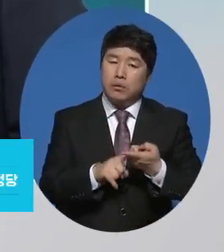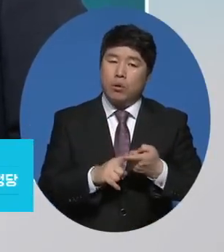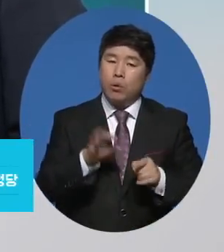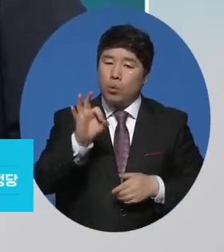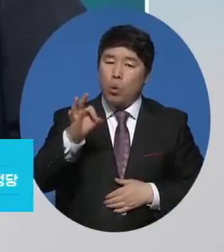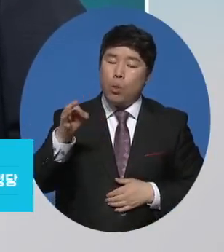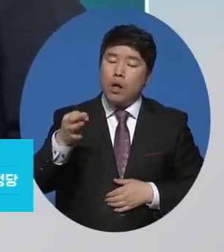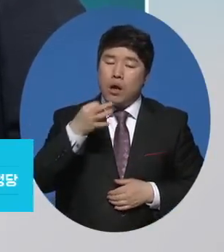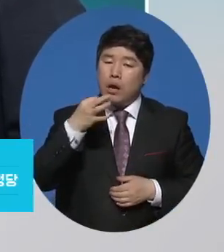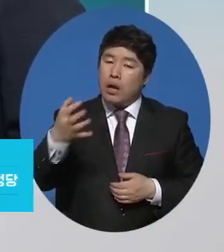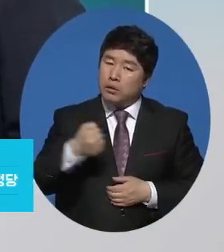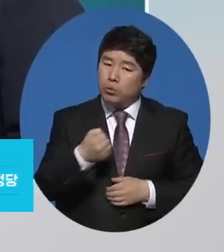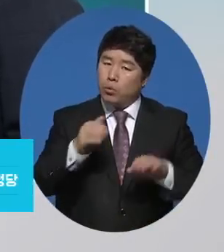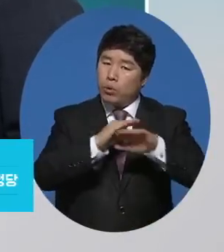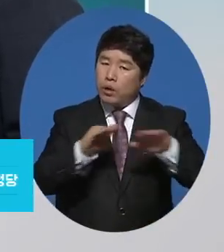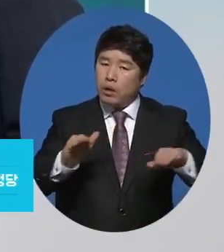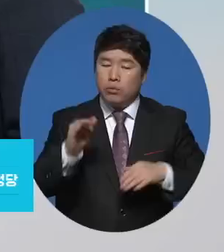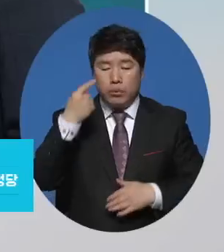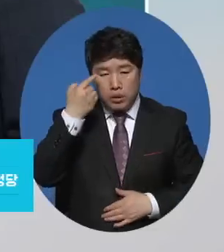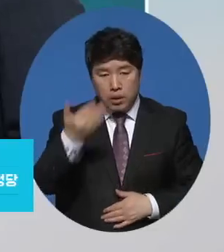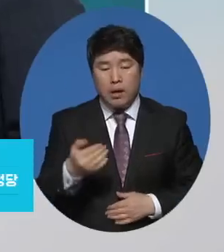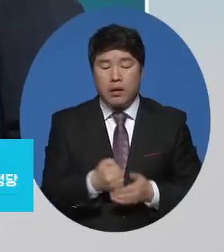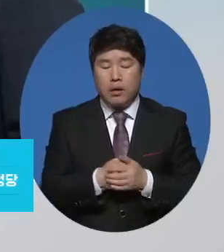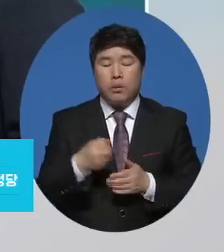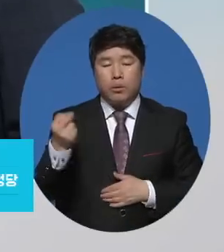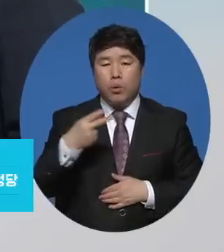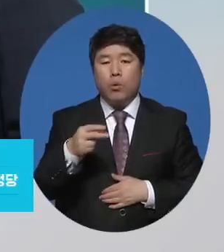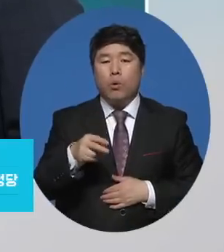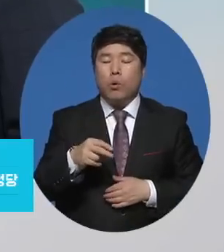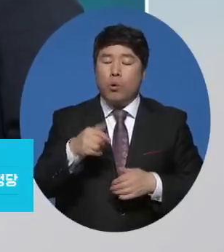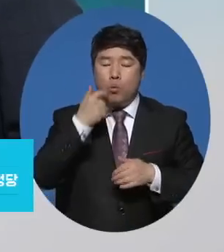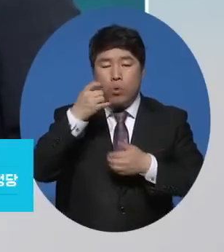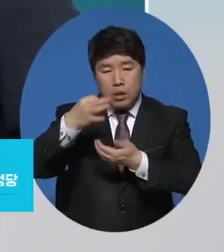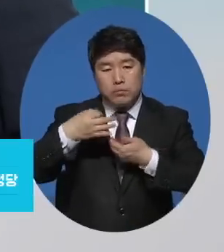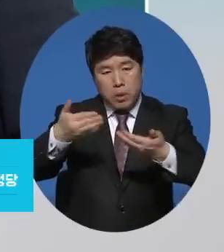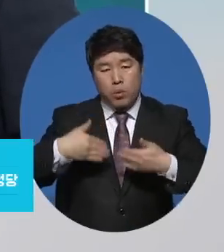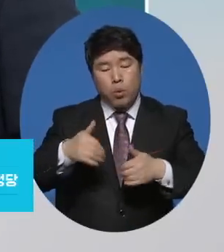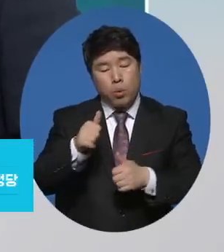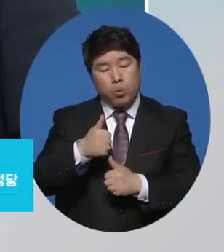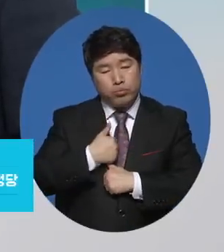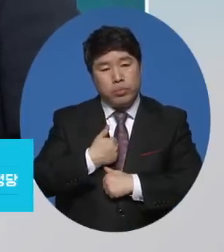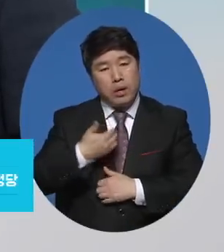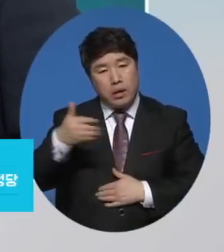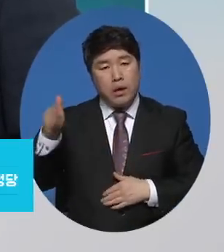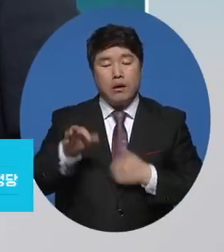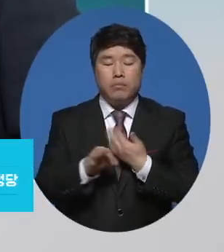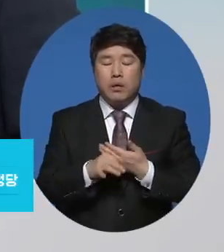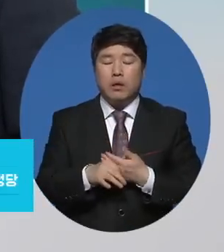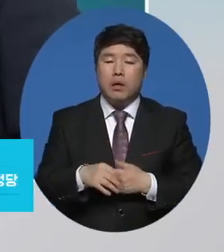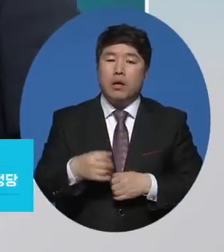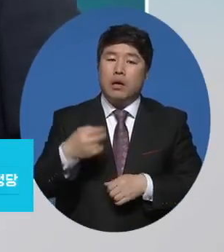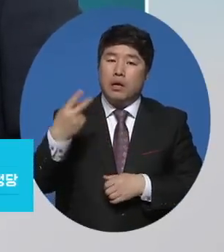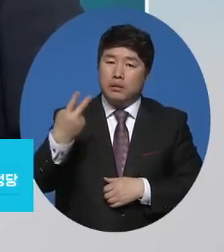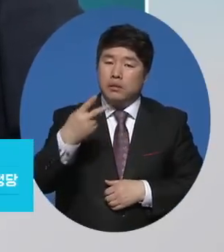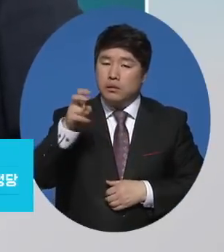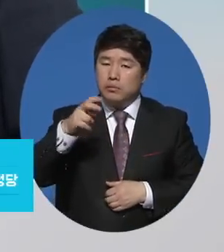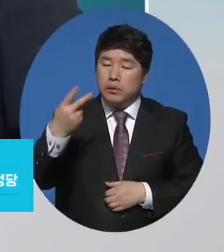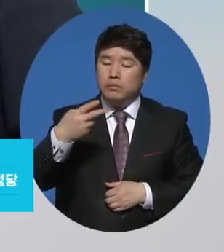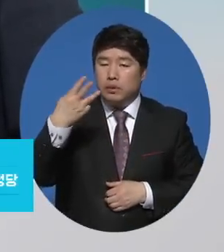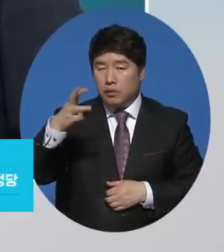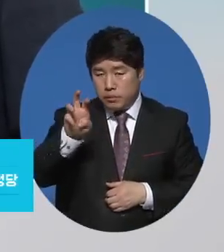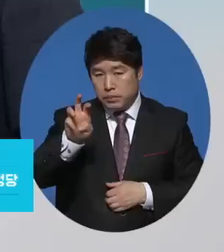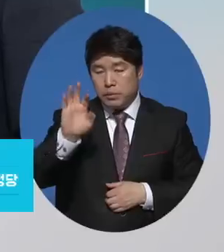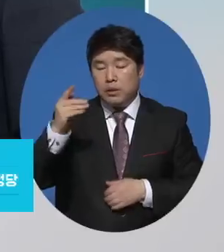돈으로 이렇게 해결해도 되는 건지 또 모병제를 하면 병력이 지금 2022년 23년부터 가면